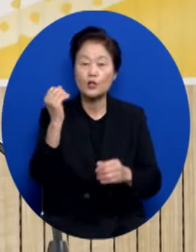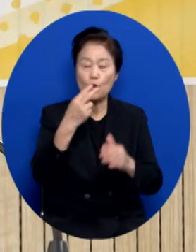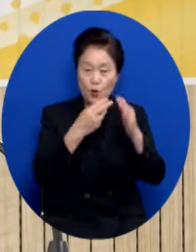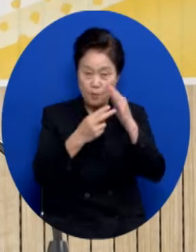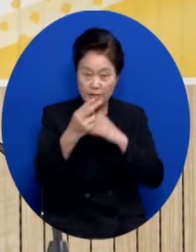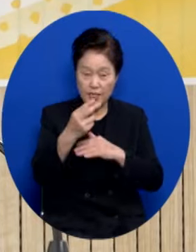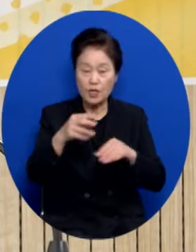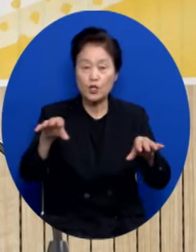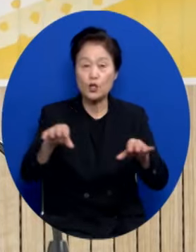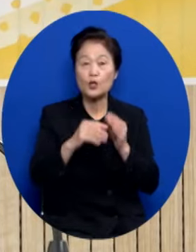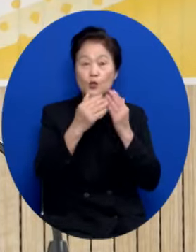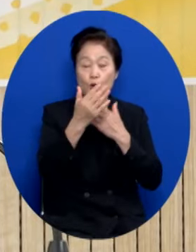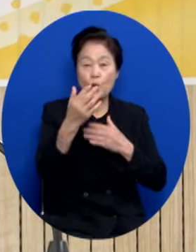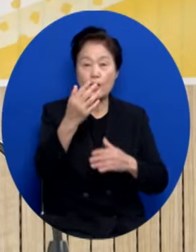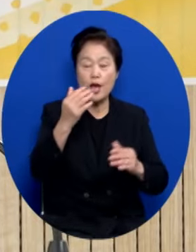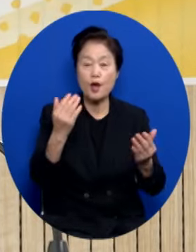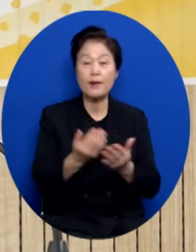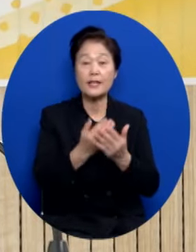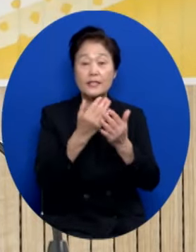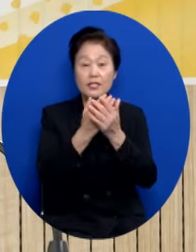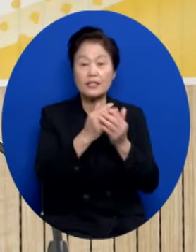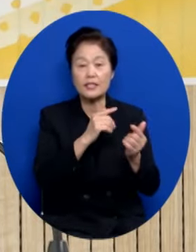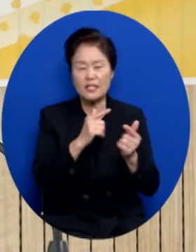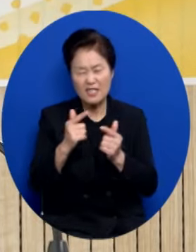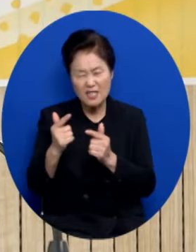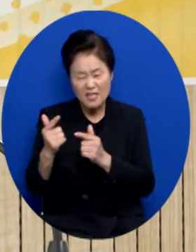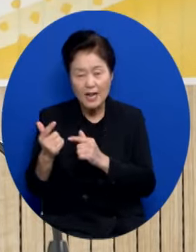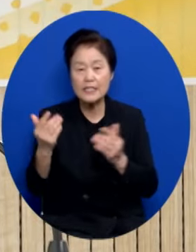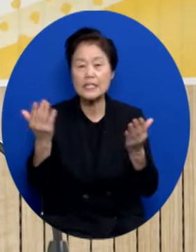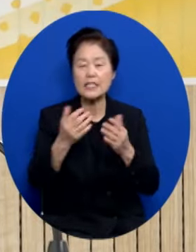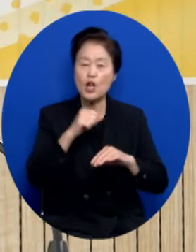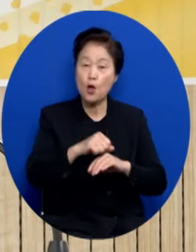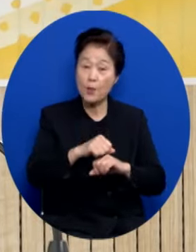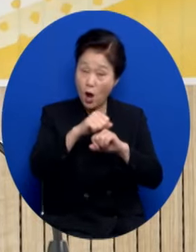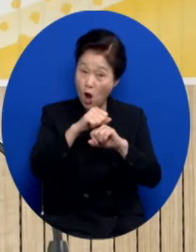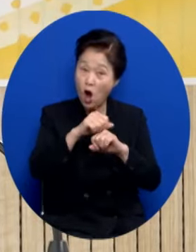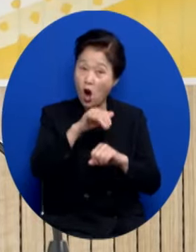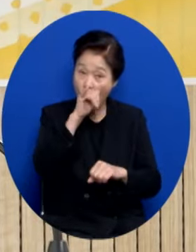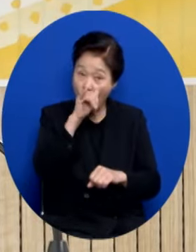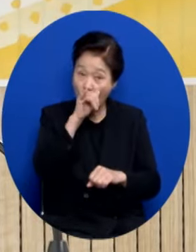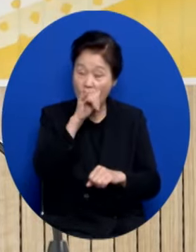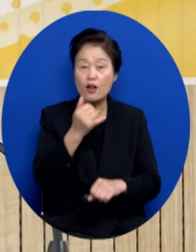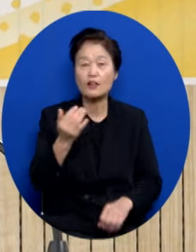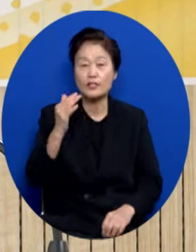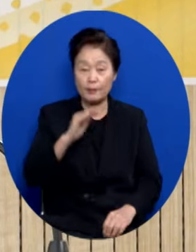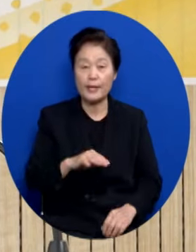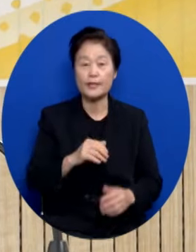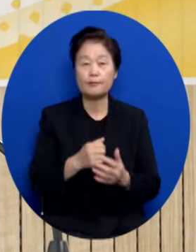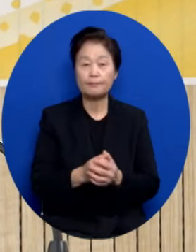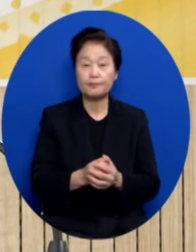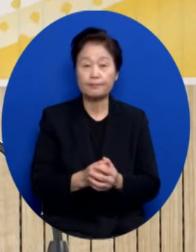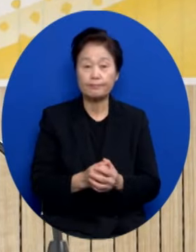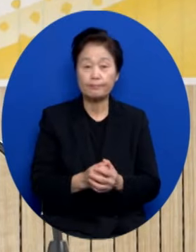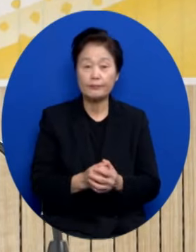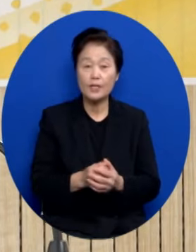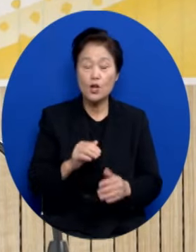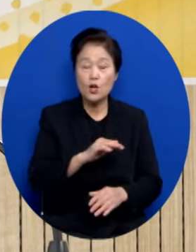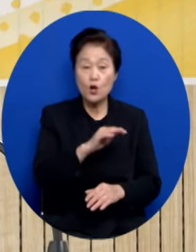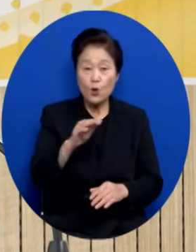비전, 총회의 발전, 여러 가지 산적해 있는 일들이 많이 있습니다만